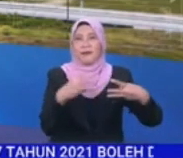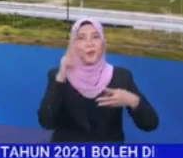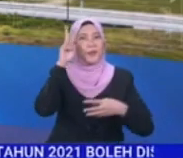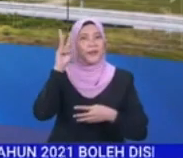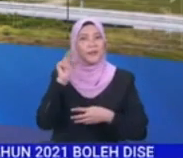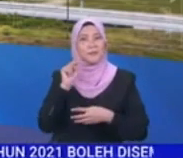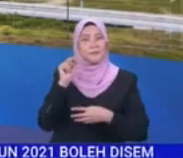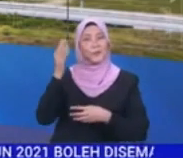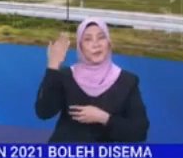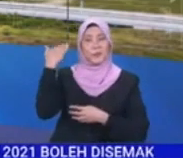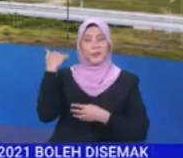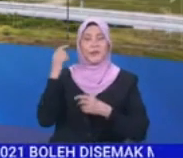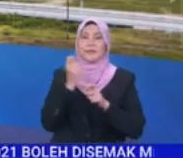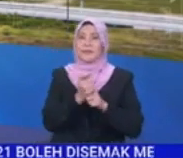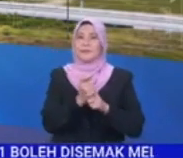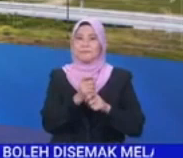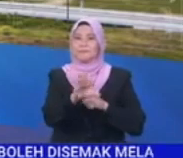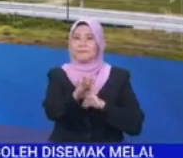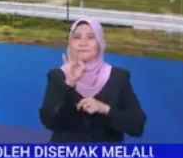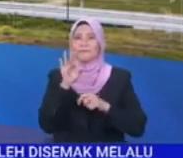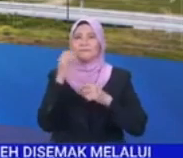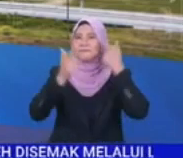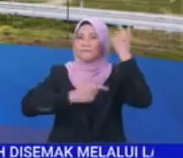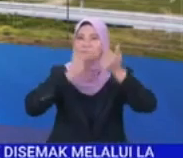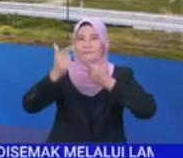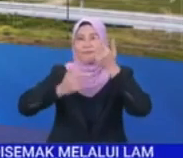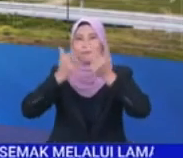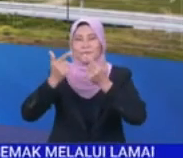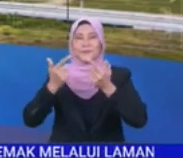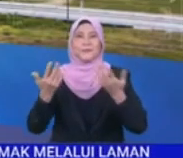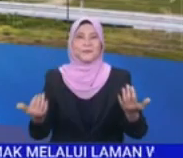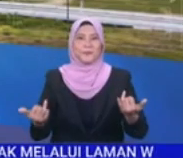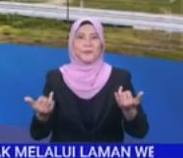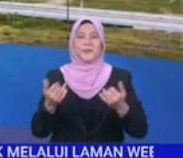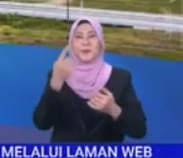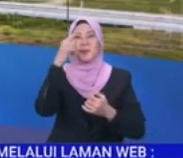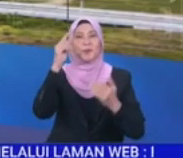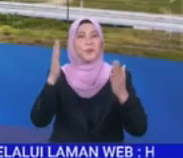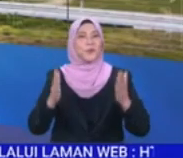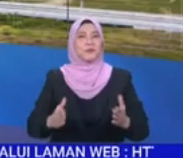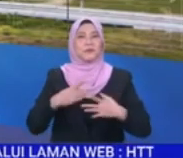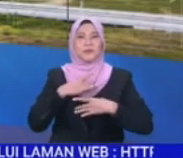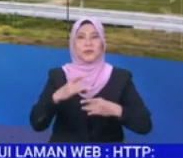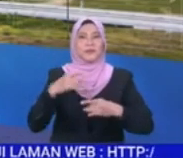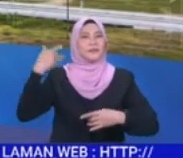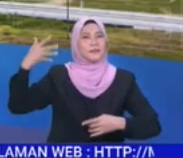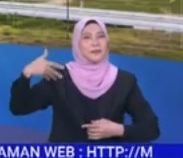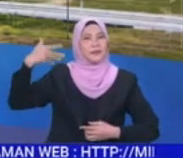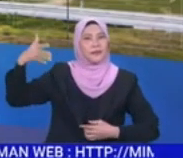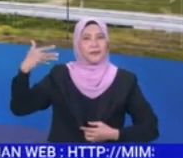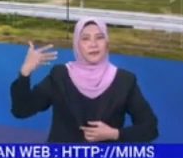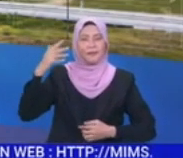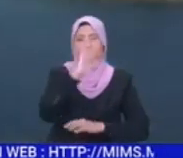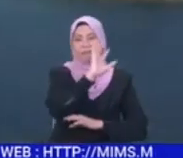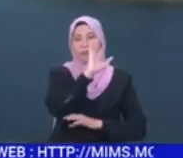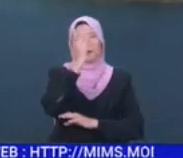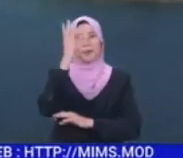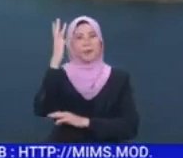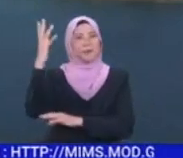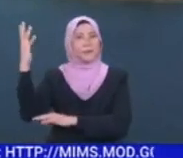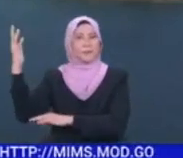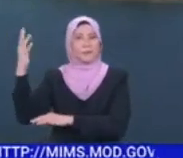dahulu itu tetap menjadi pilihan destinasi pelancongan terutama bagi pcinta sejarah dan alam semula